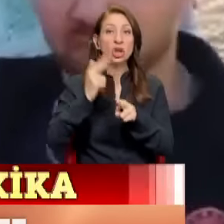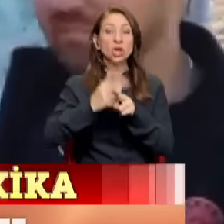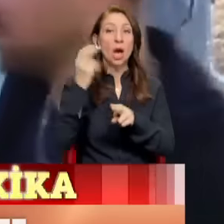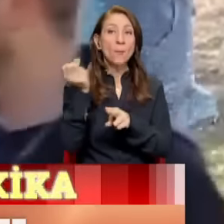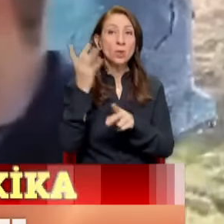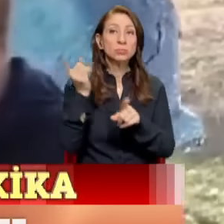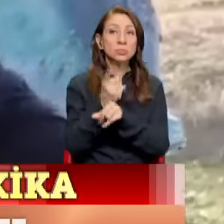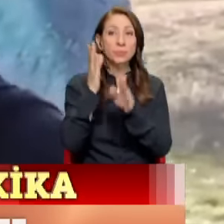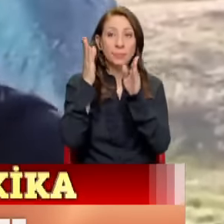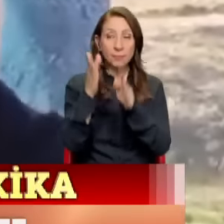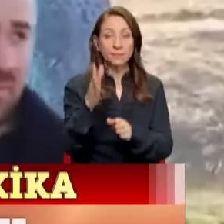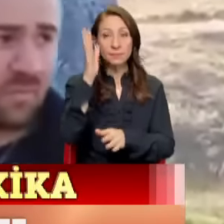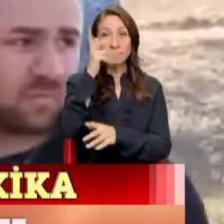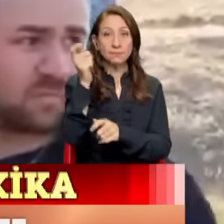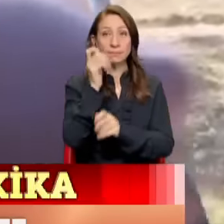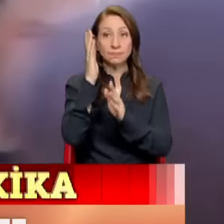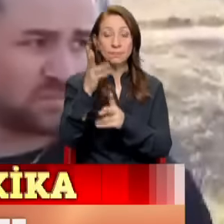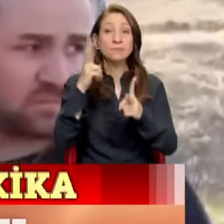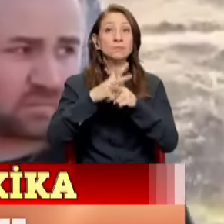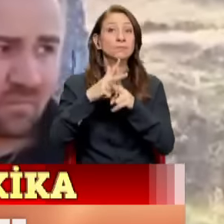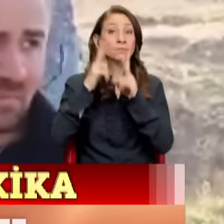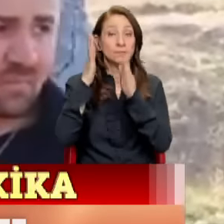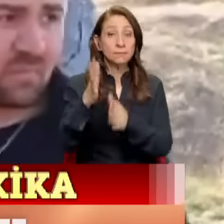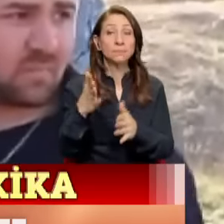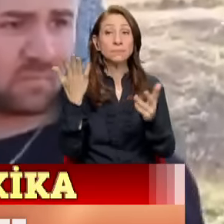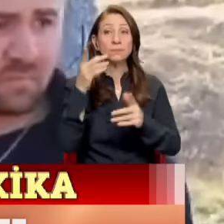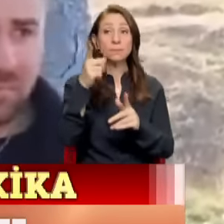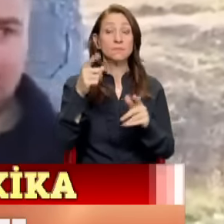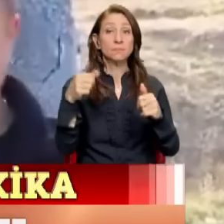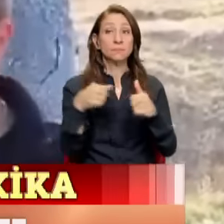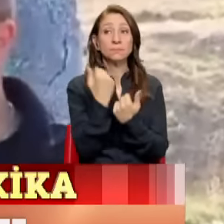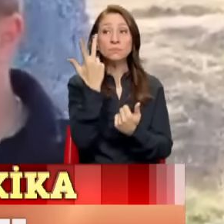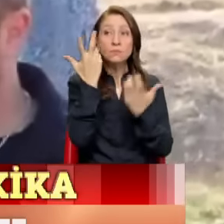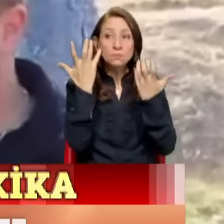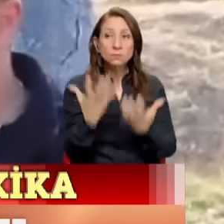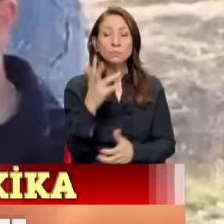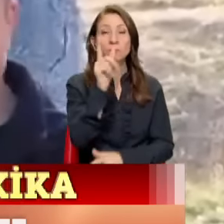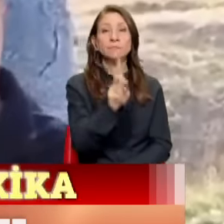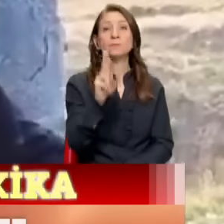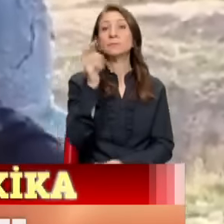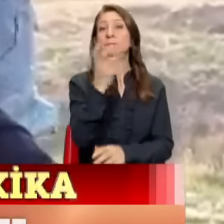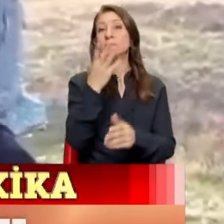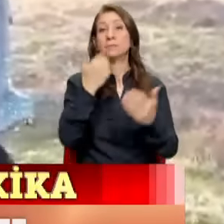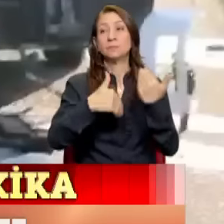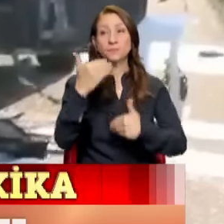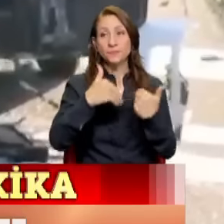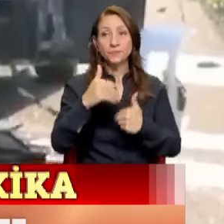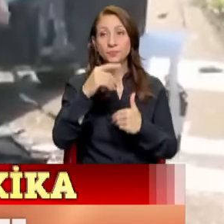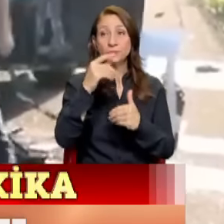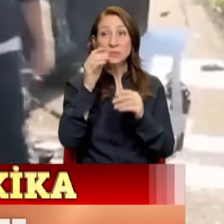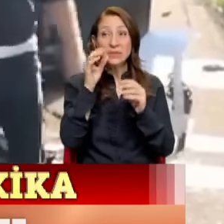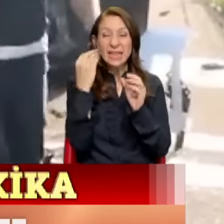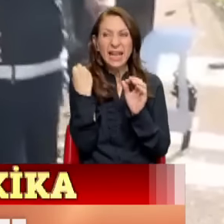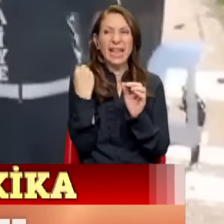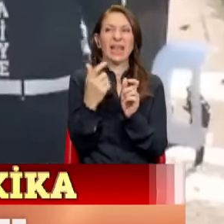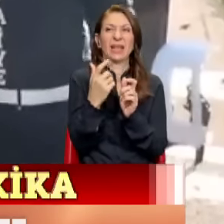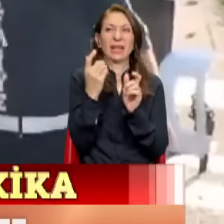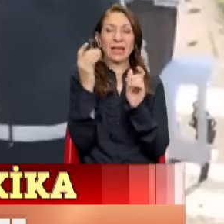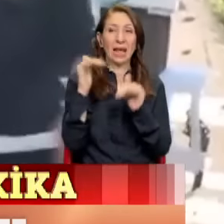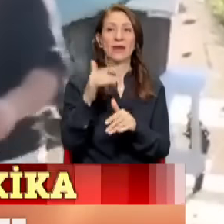servis ekipleri geldi itfaiye ekipleri geldi Polis geldi ve bu kazada ü aır 17 kişi yaralandı sıcağa sıcağına gelen